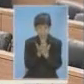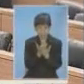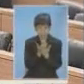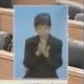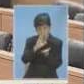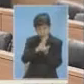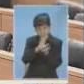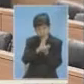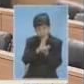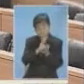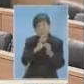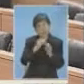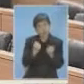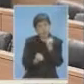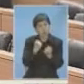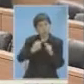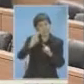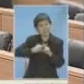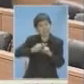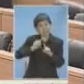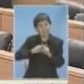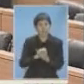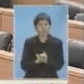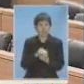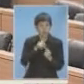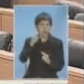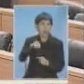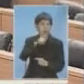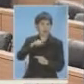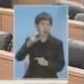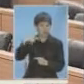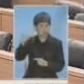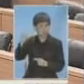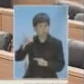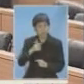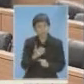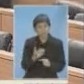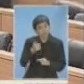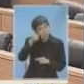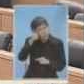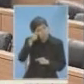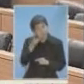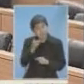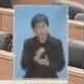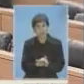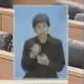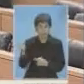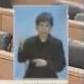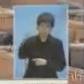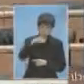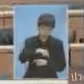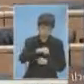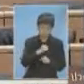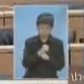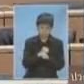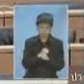ก้อนหนึ่งครับคือเรื่องของการเช่ารถลอนดอนท่านประธานไปเองไม่กี่วันนะฮะเพราะหลังจากนั้นท่านกลับมาไ